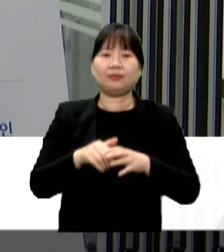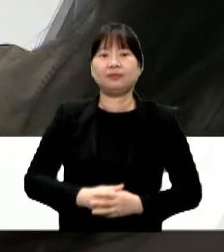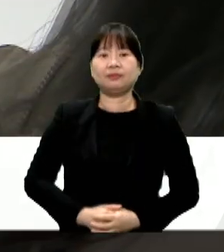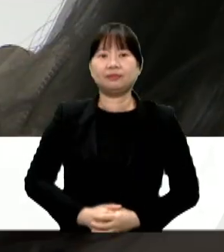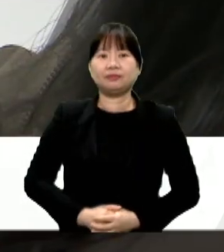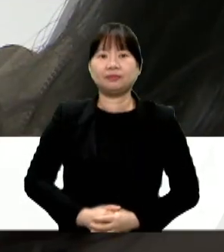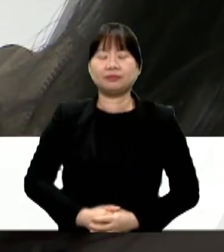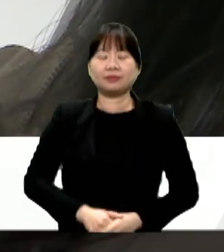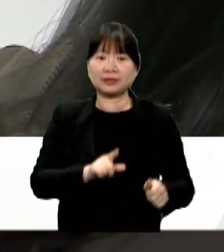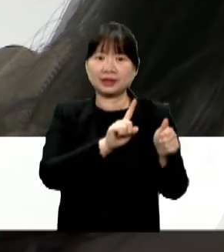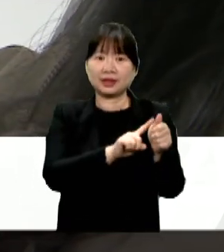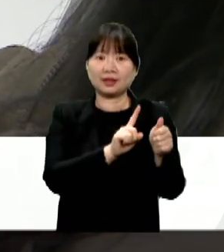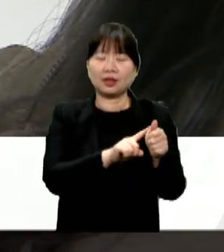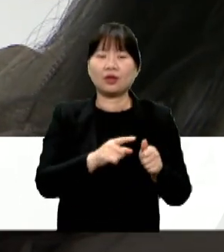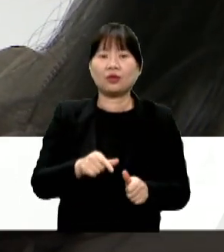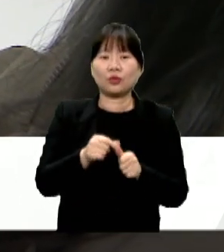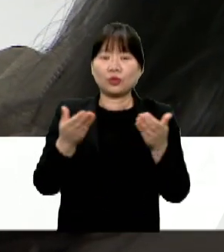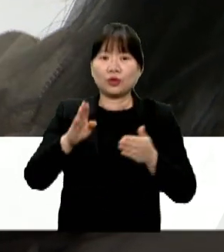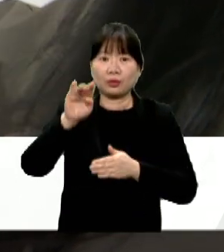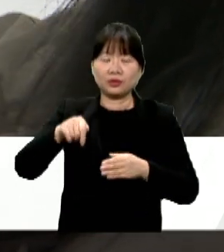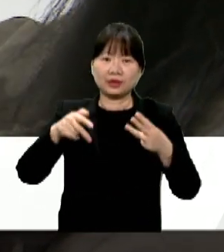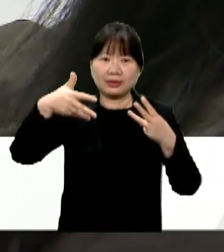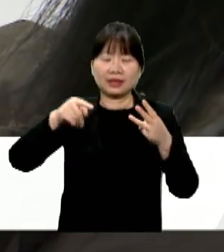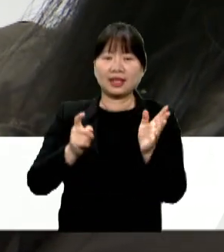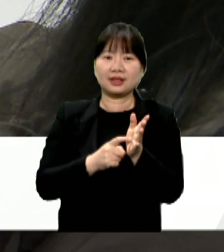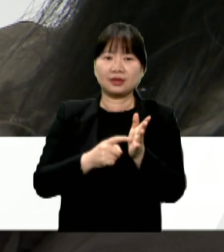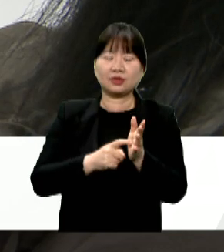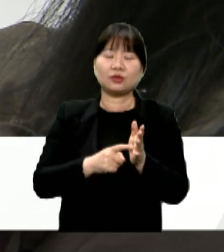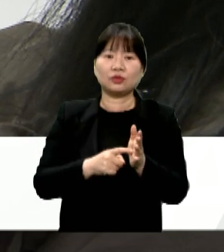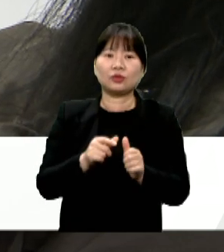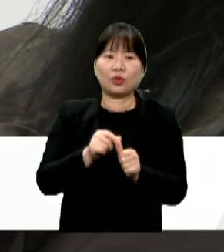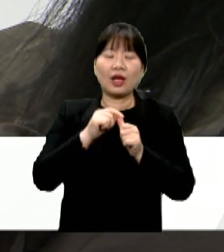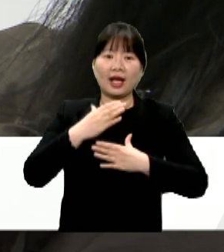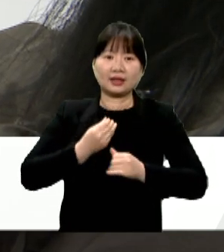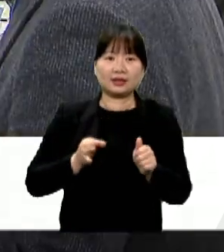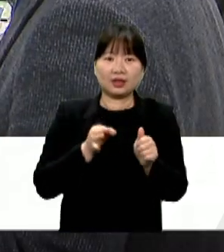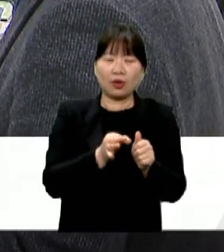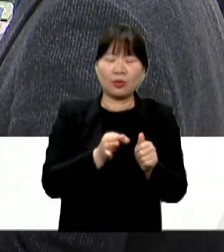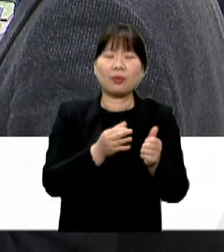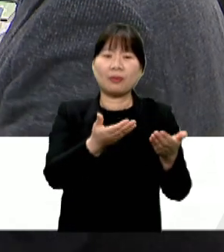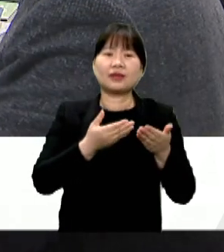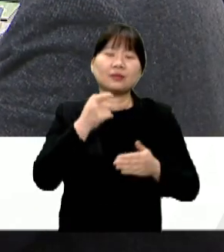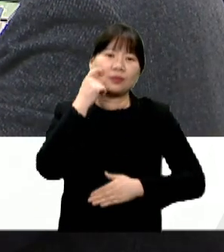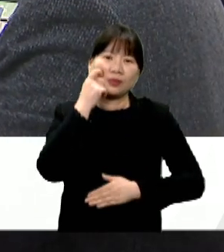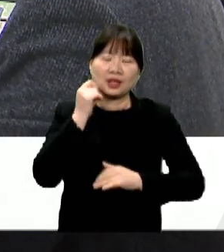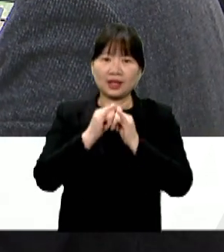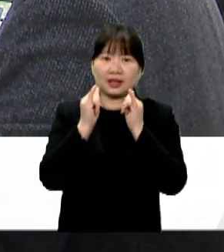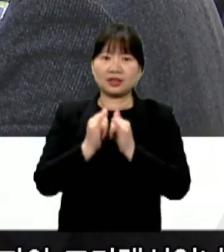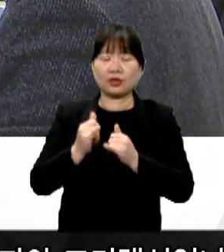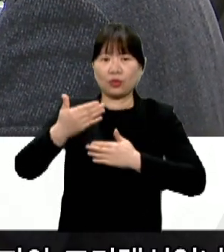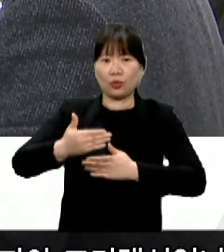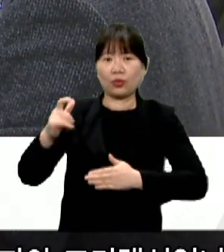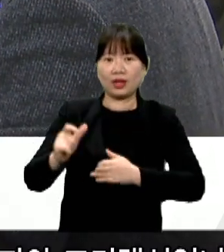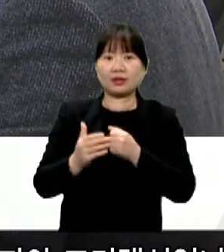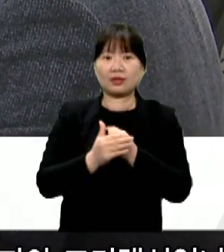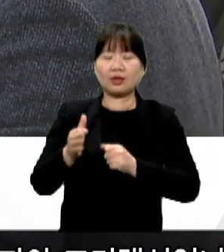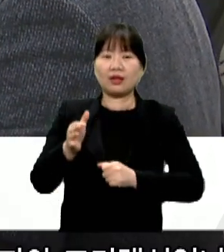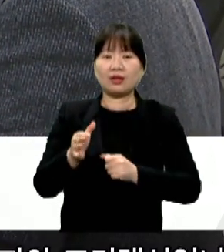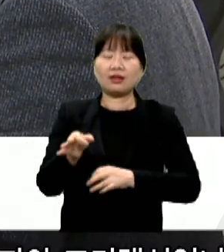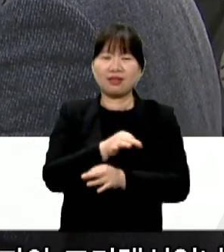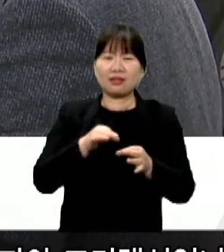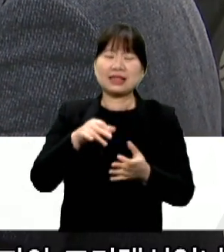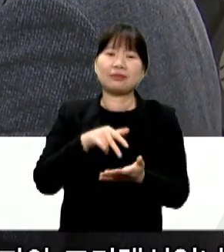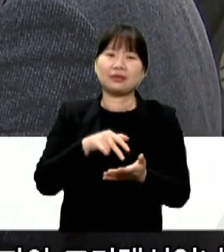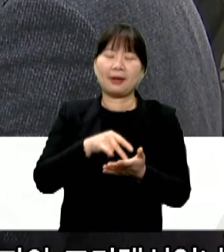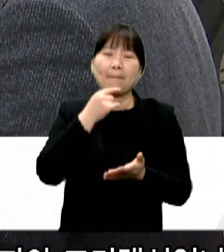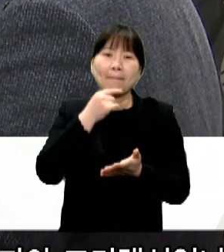있습니다. 지원 대상은 올해 고용노동부 3차 긴급고용안정지원금 혜택을 받지 못했거나 사회적 거리두기